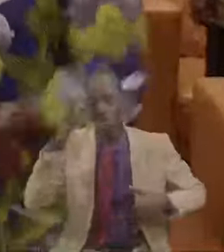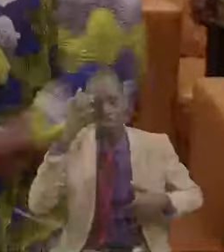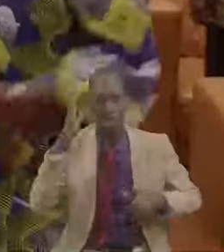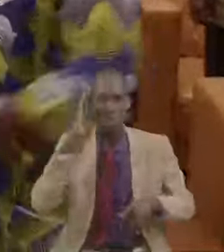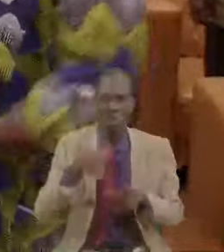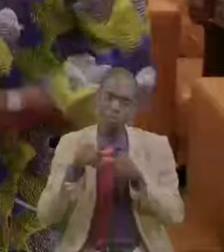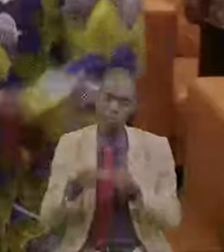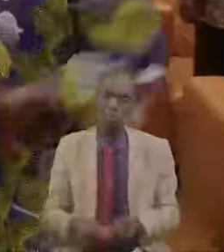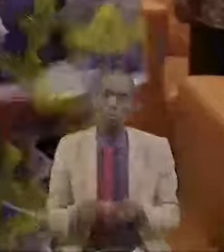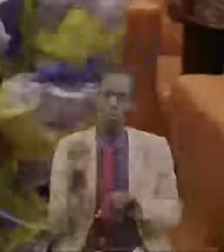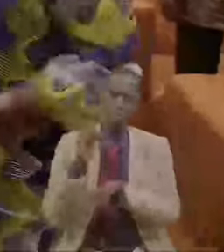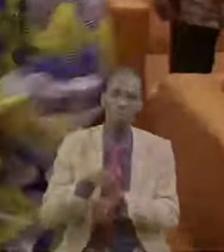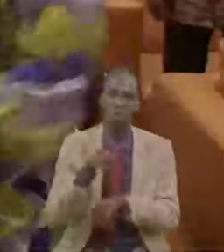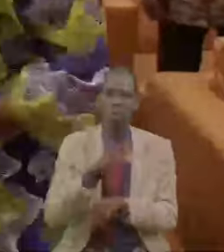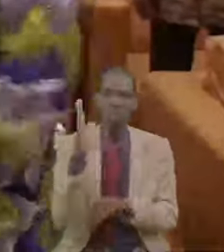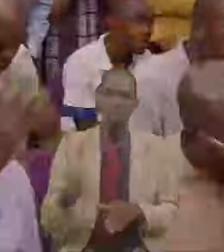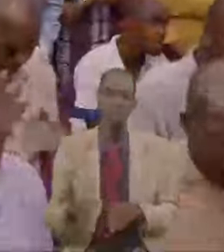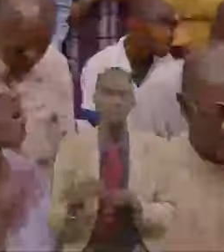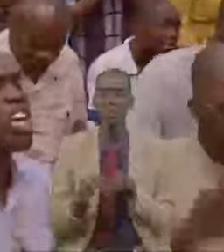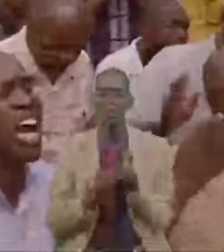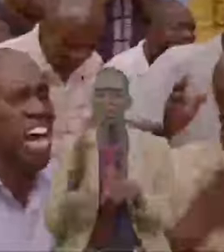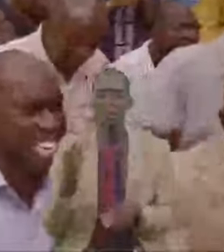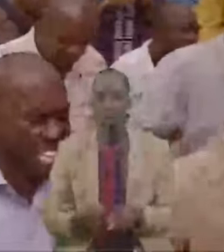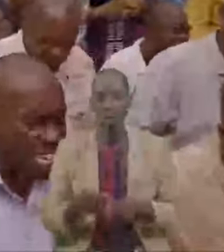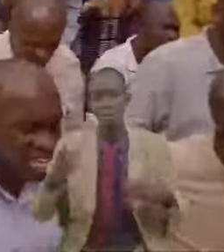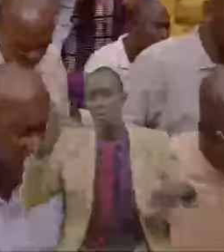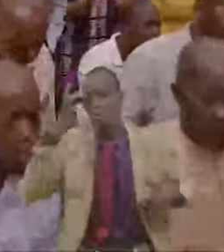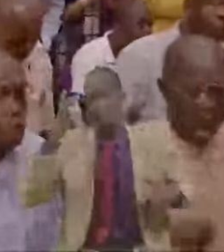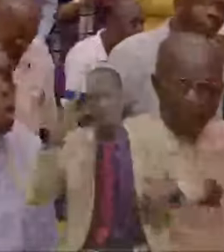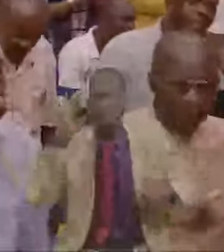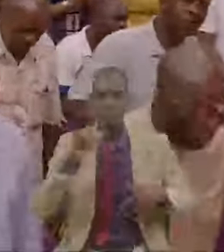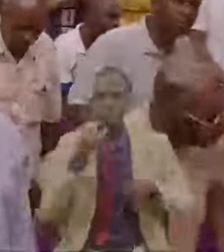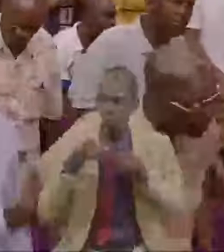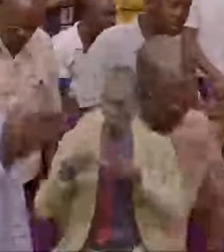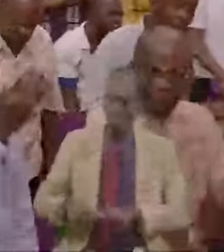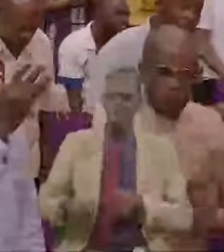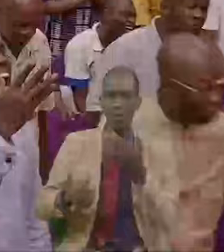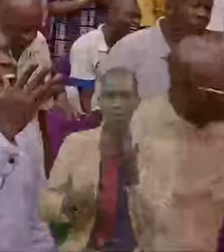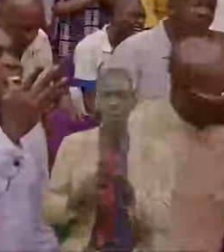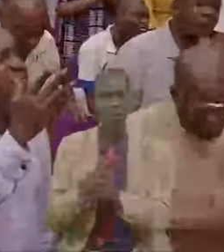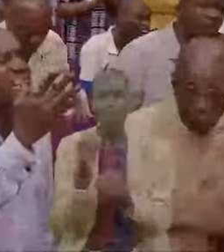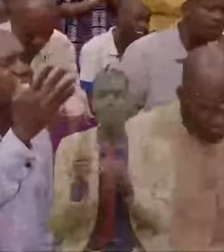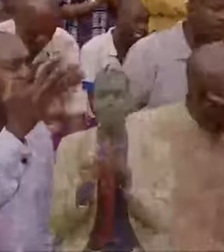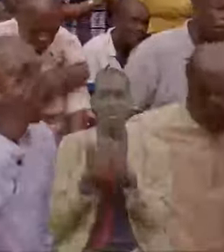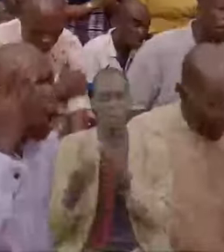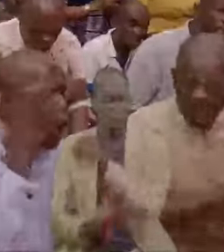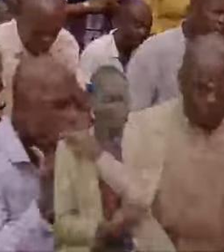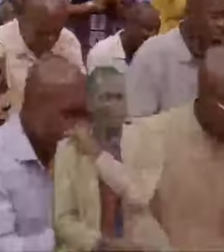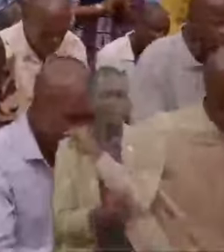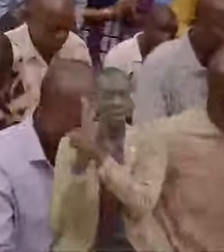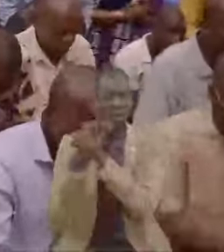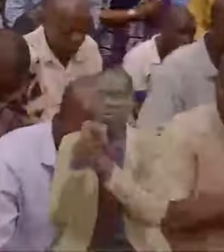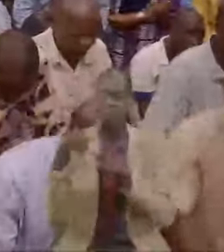pas demeurer. L'infirmité ne va pas demeurer. pauvreté ne va pas